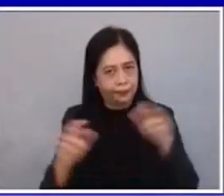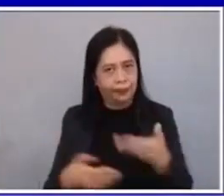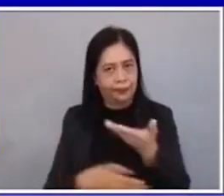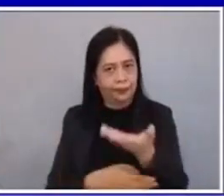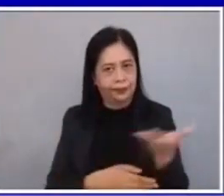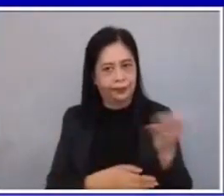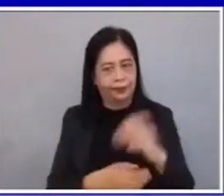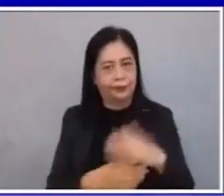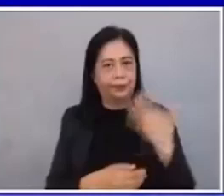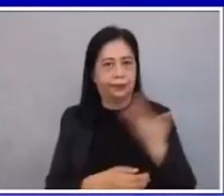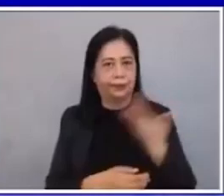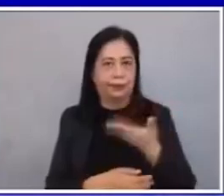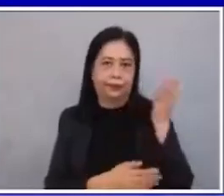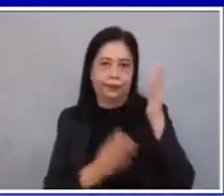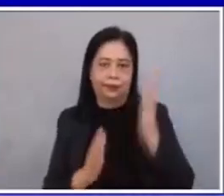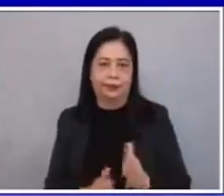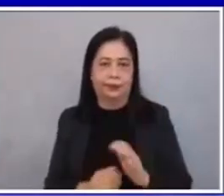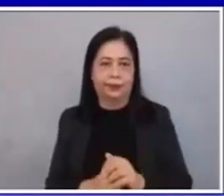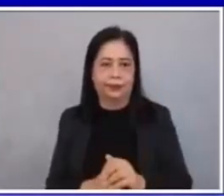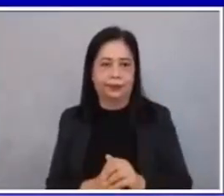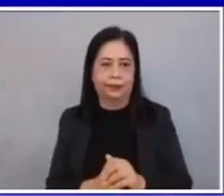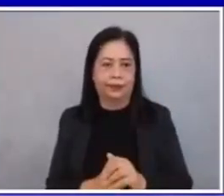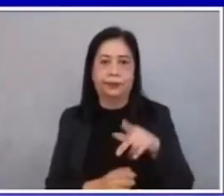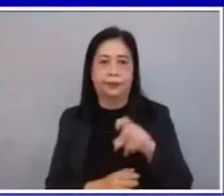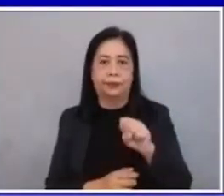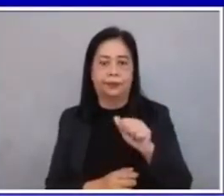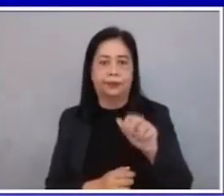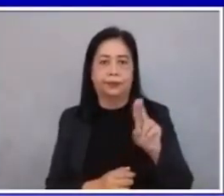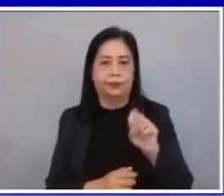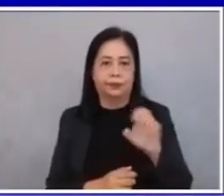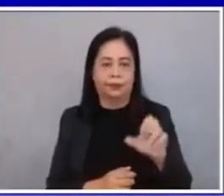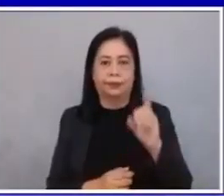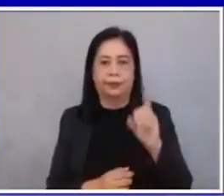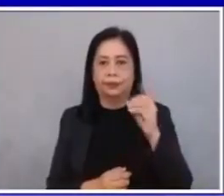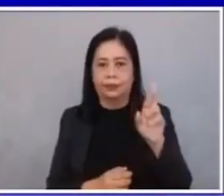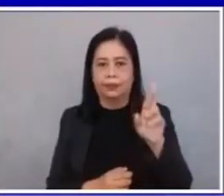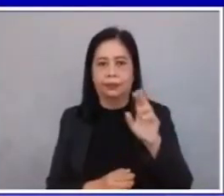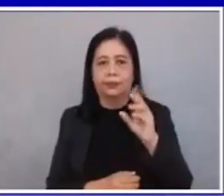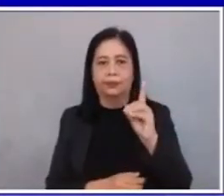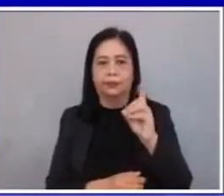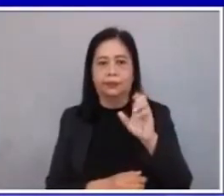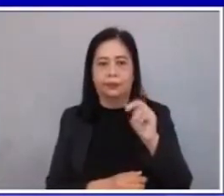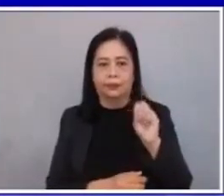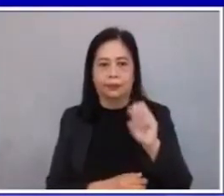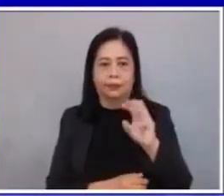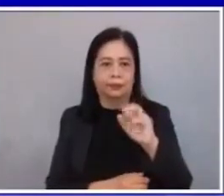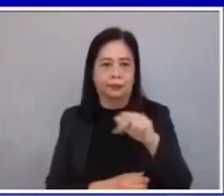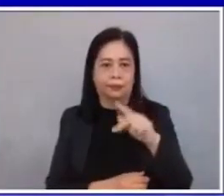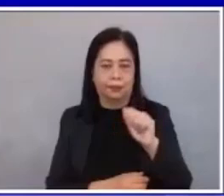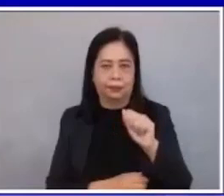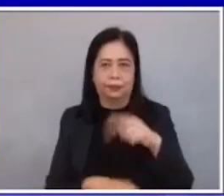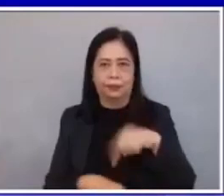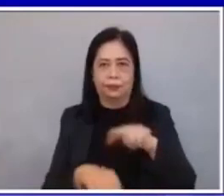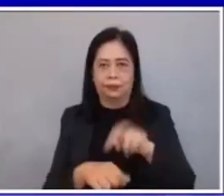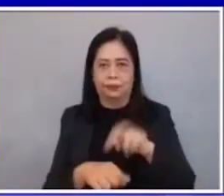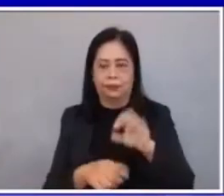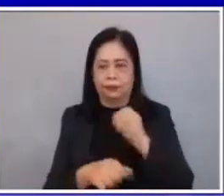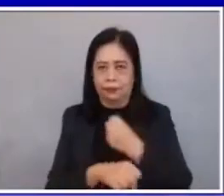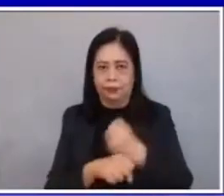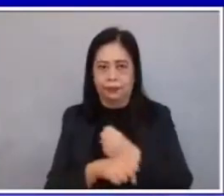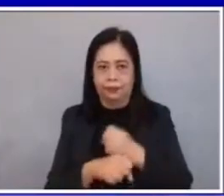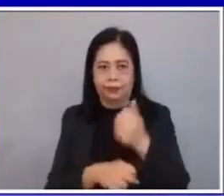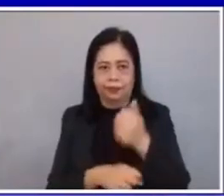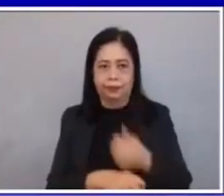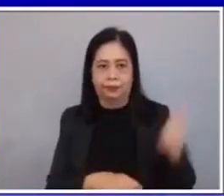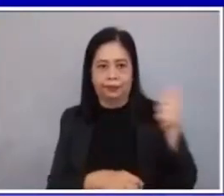PSA Undersecretary Dr. Dennis S. Mapa, National Statistician and Civil Registrar General.